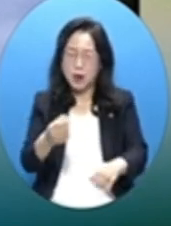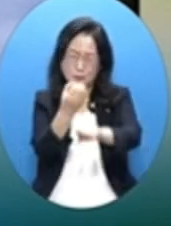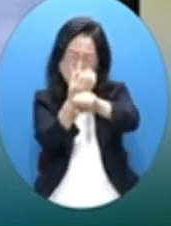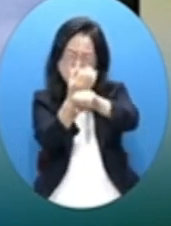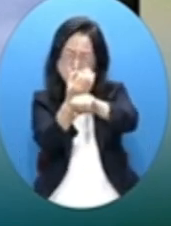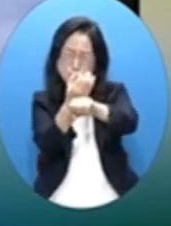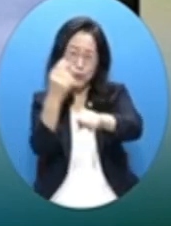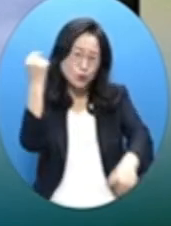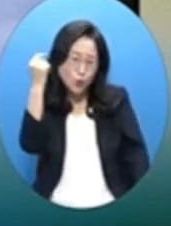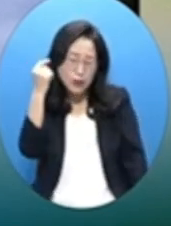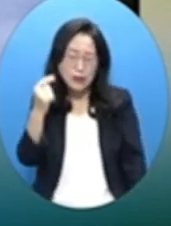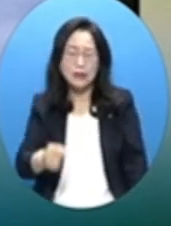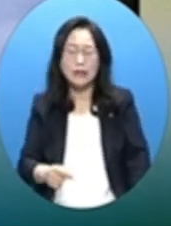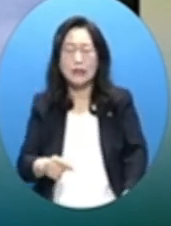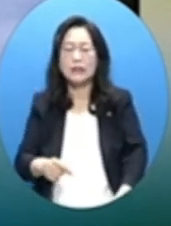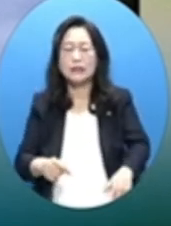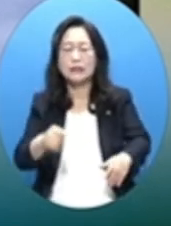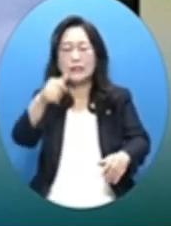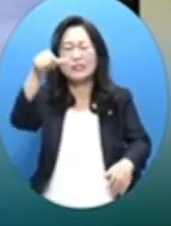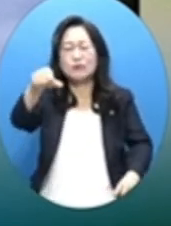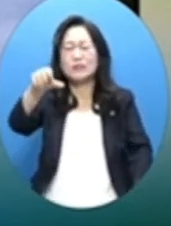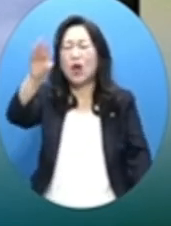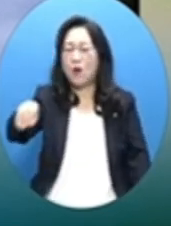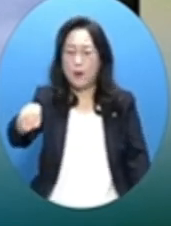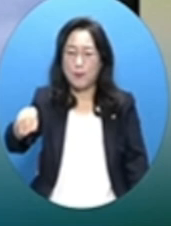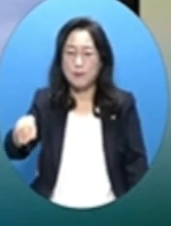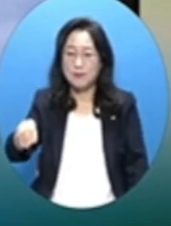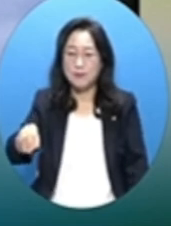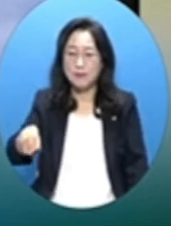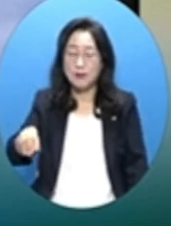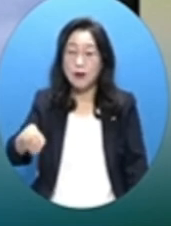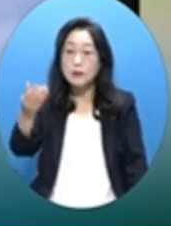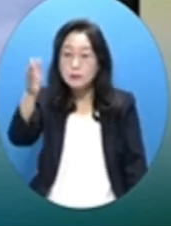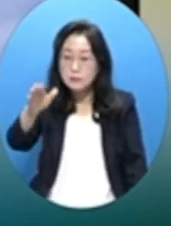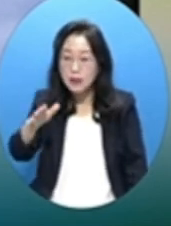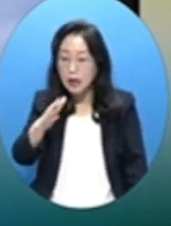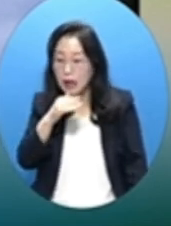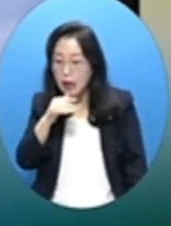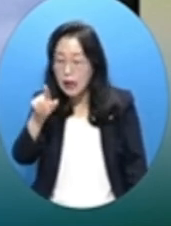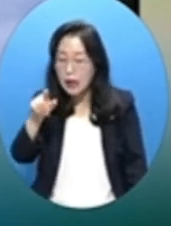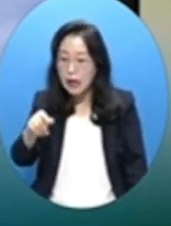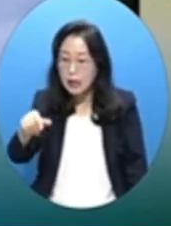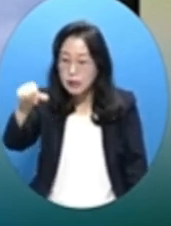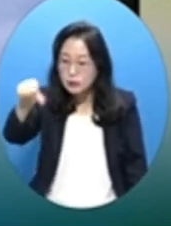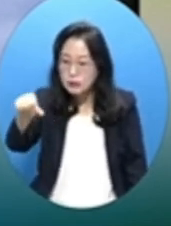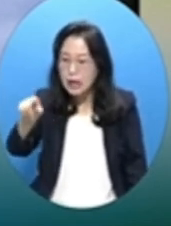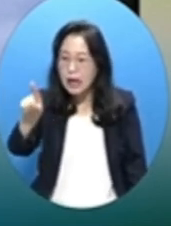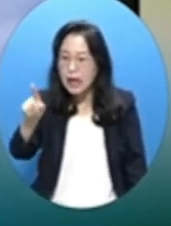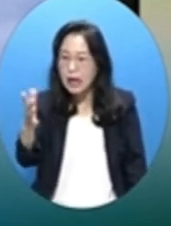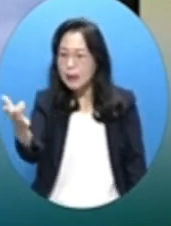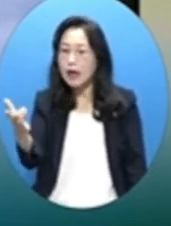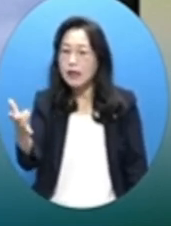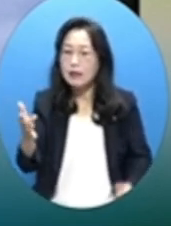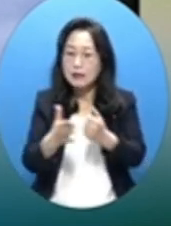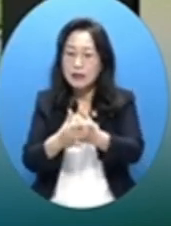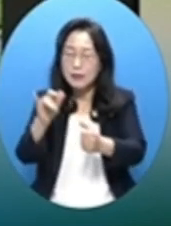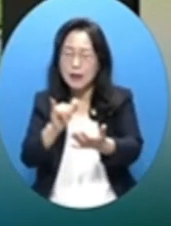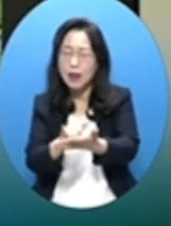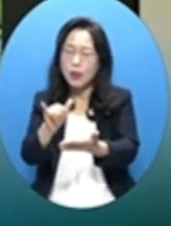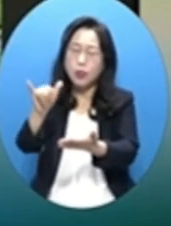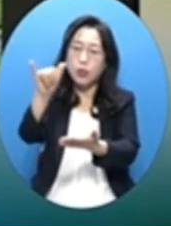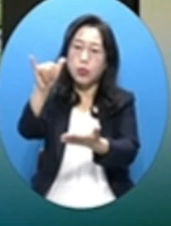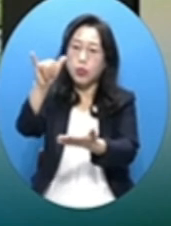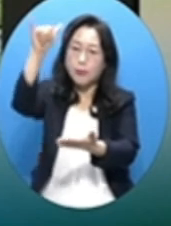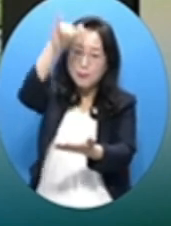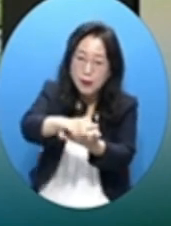꺼버렸습니다. 그 와중에 눌러야 될 스위치 하나를 누르지 않아서 비행기가 뜨다가만 추락해가지고